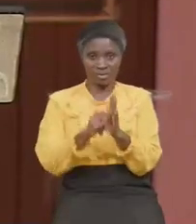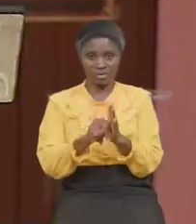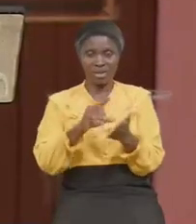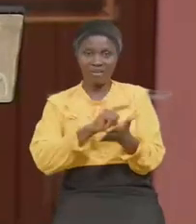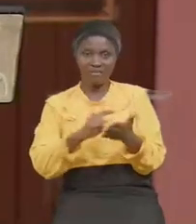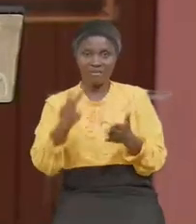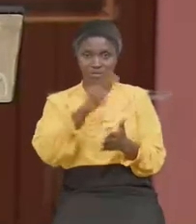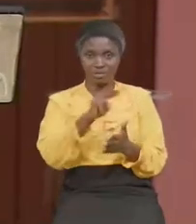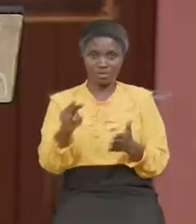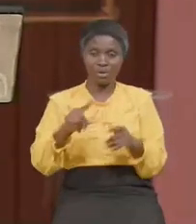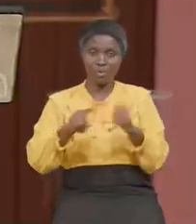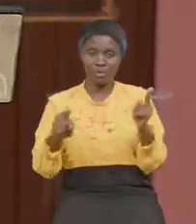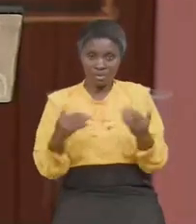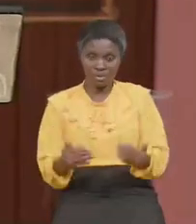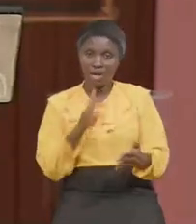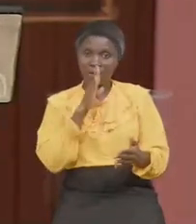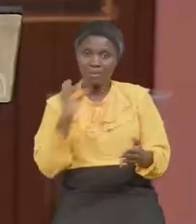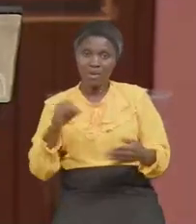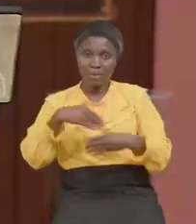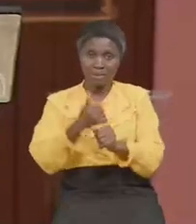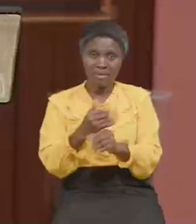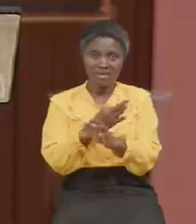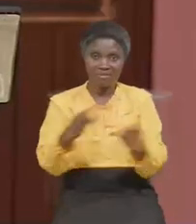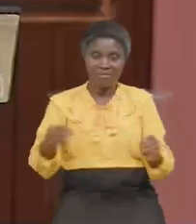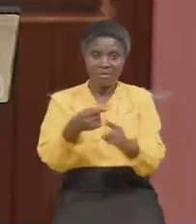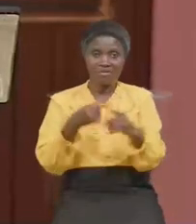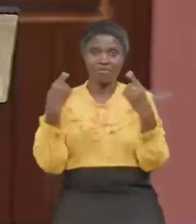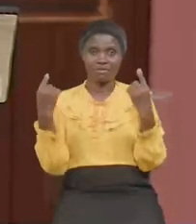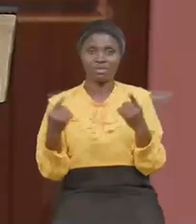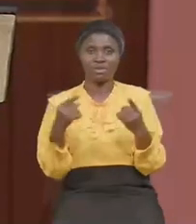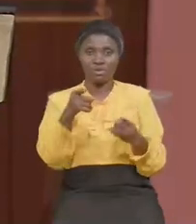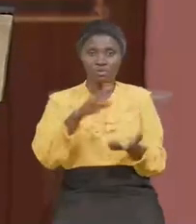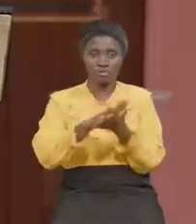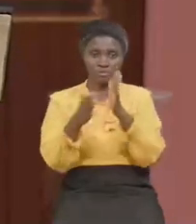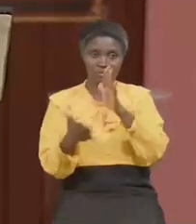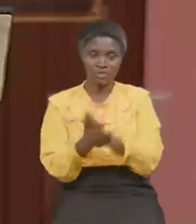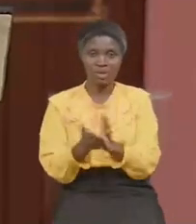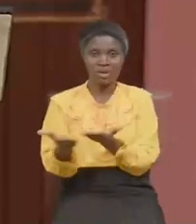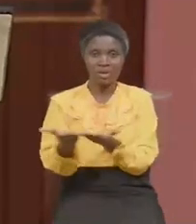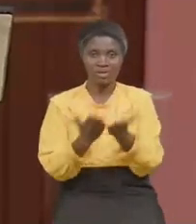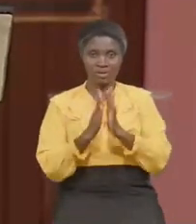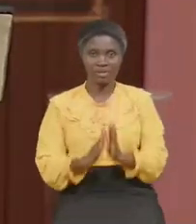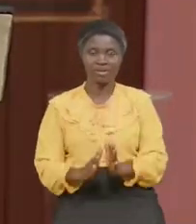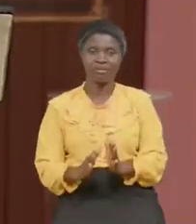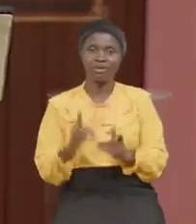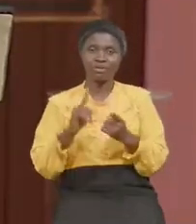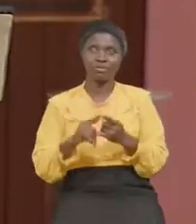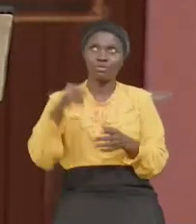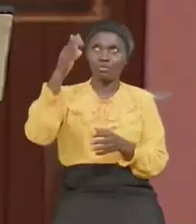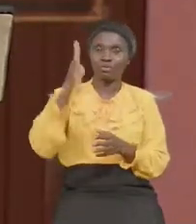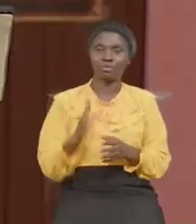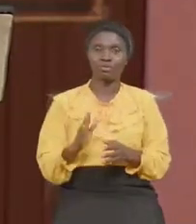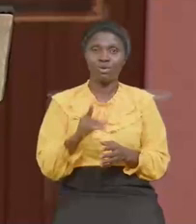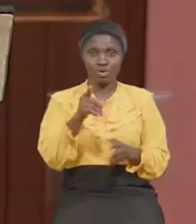étant affranchi du péché et devenu esclave de Dieu, vous avez pour fruit